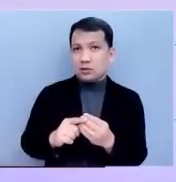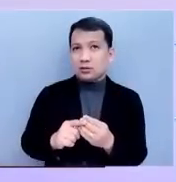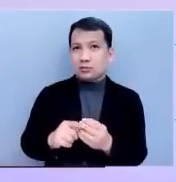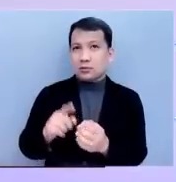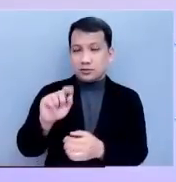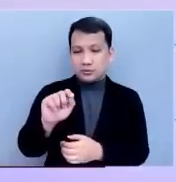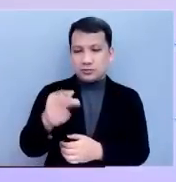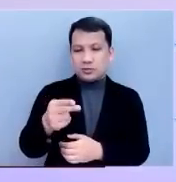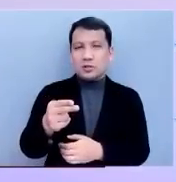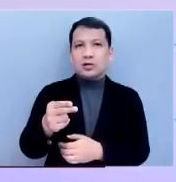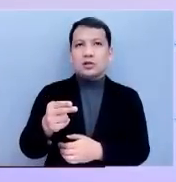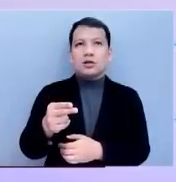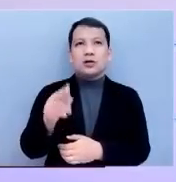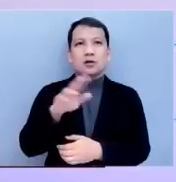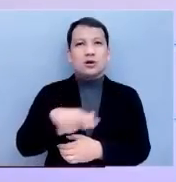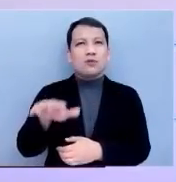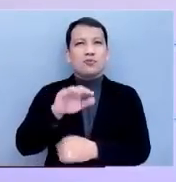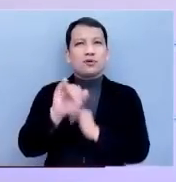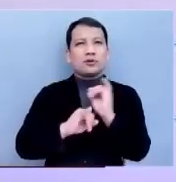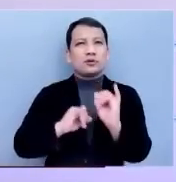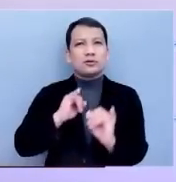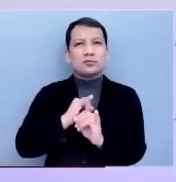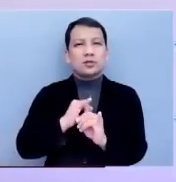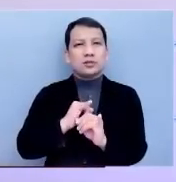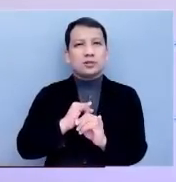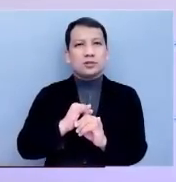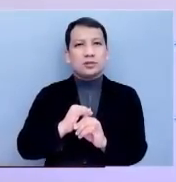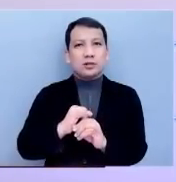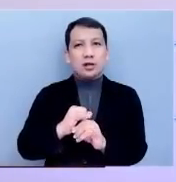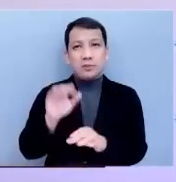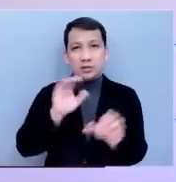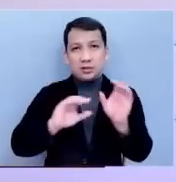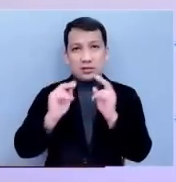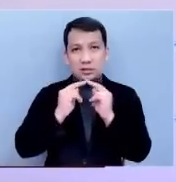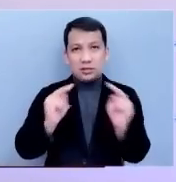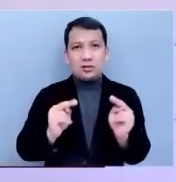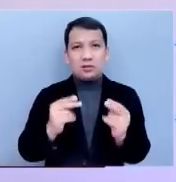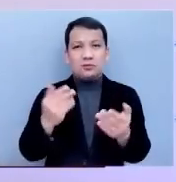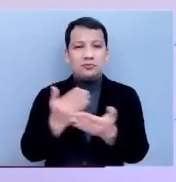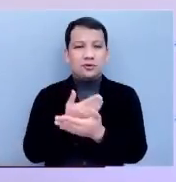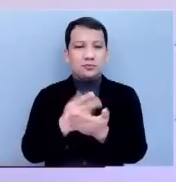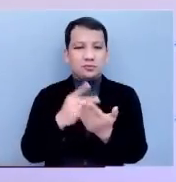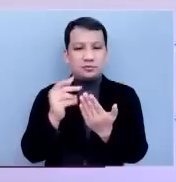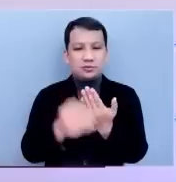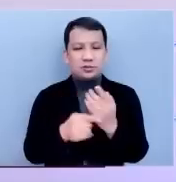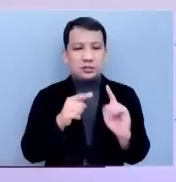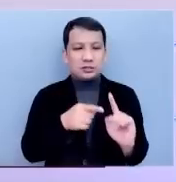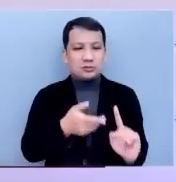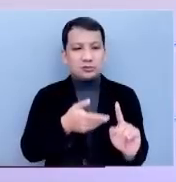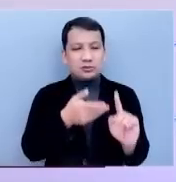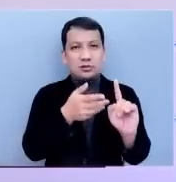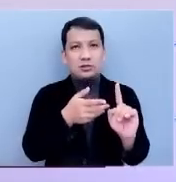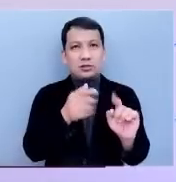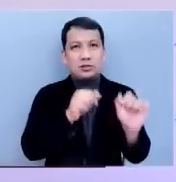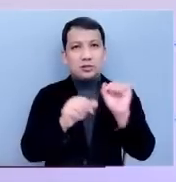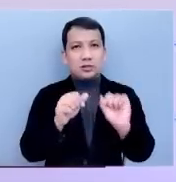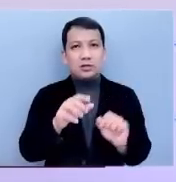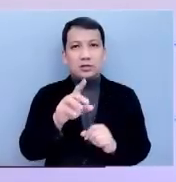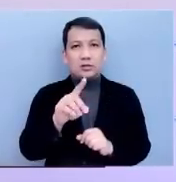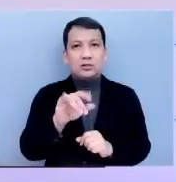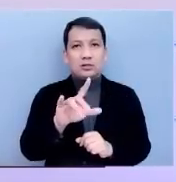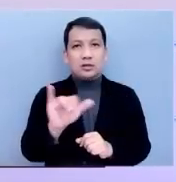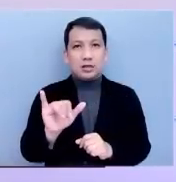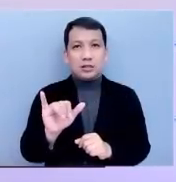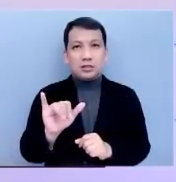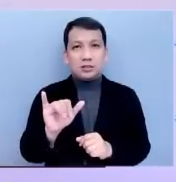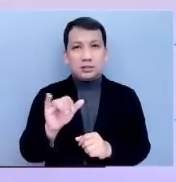aba, all international ang chika natin ngayon. May bagong project si award-winning actress Dolly De Leon. At